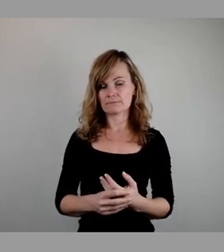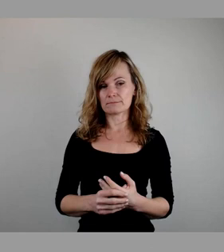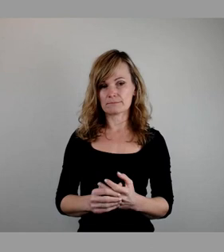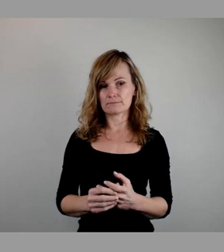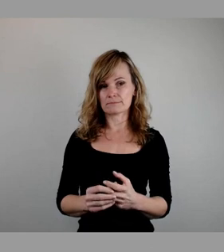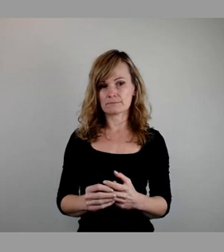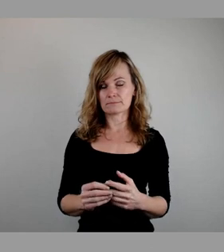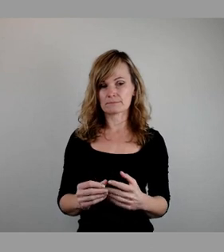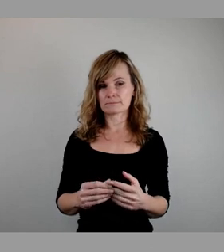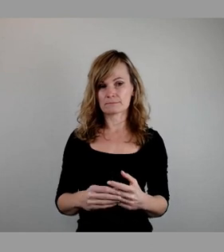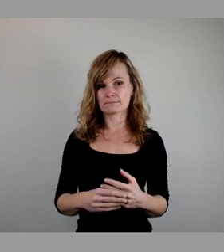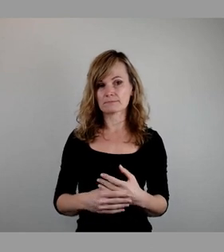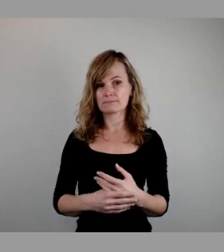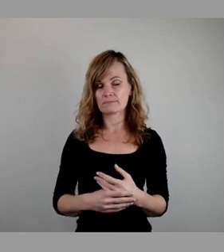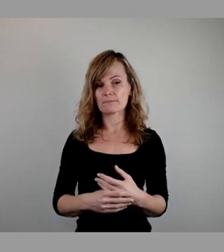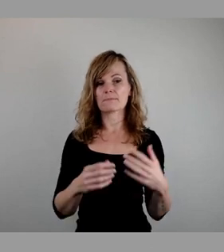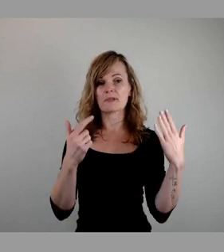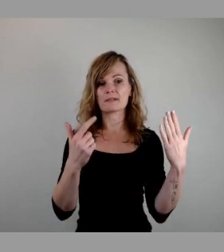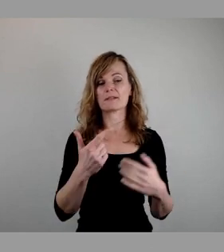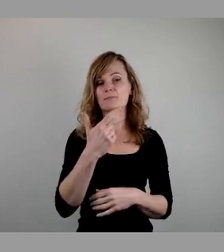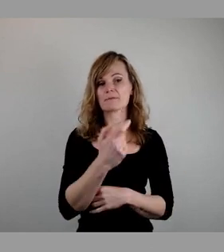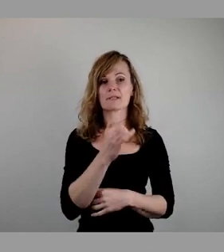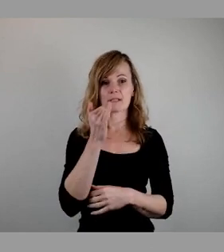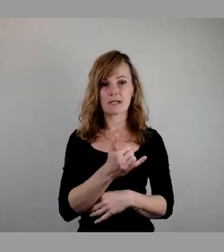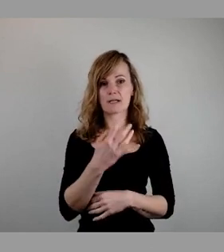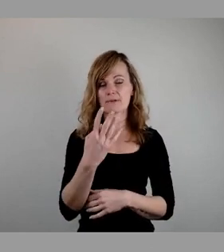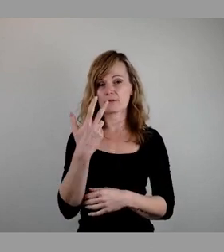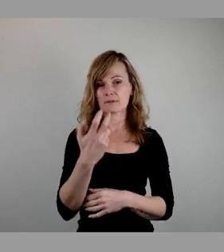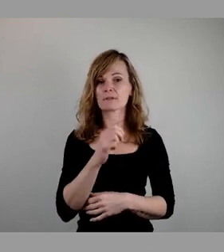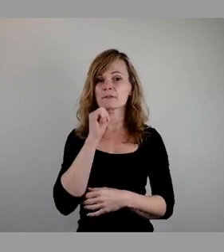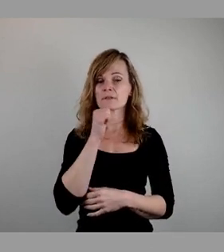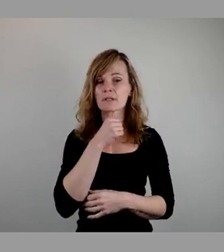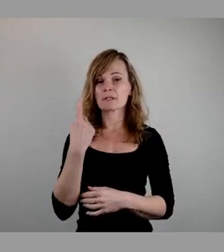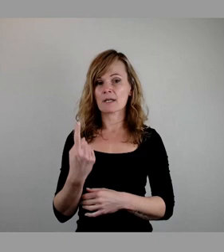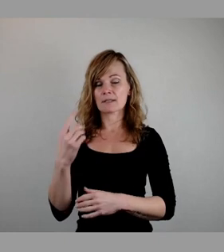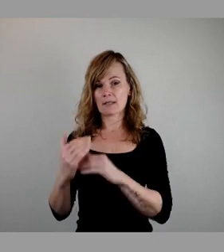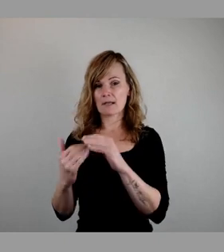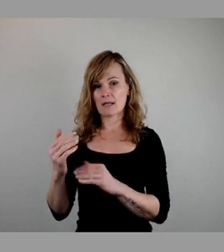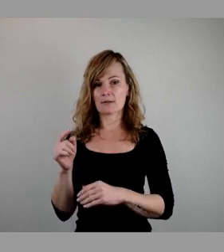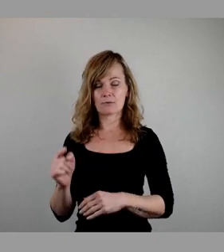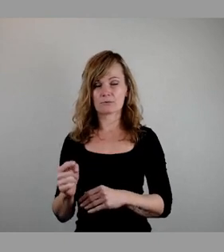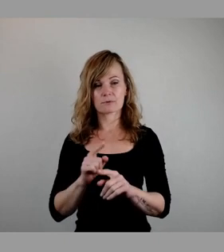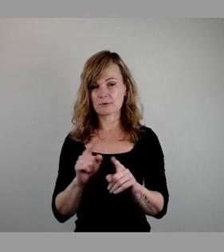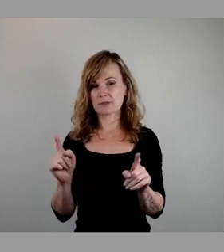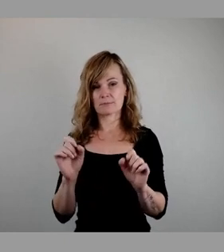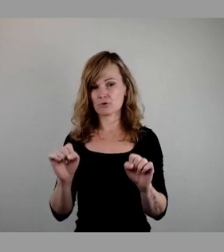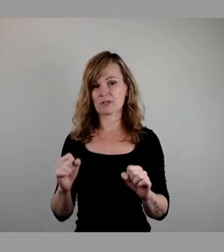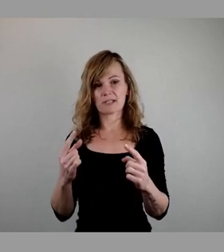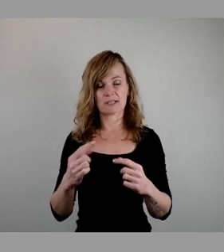Das wäre mit 27 Ja, 34 Nein, einer Enthaltung so nicht bestätigt. Und